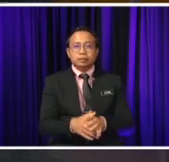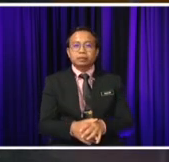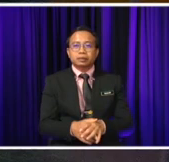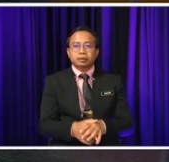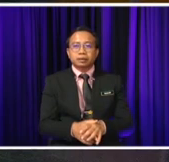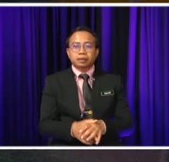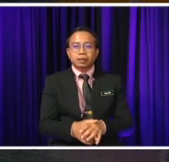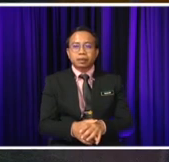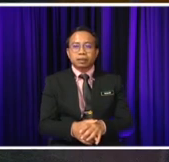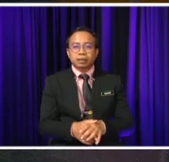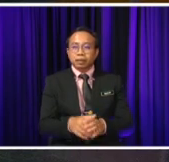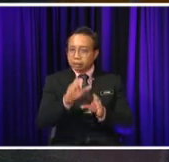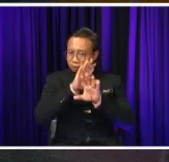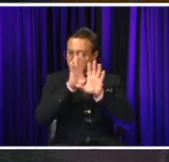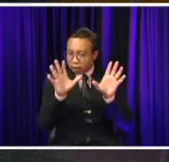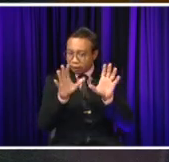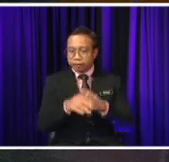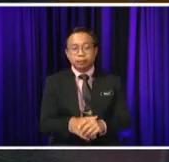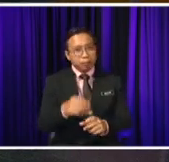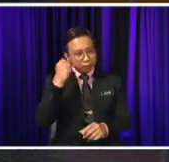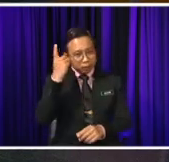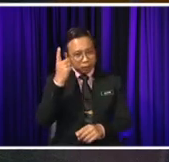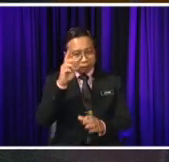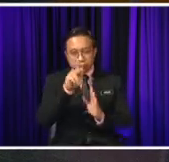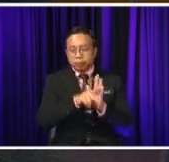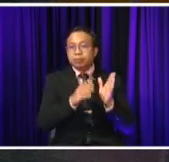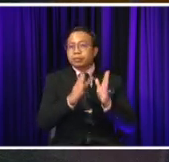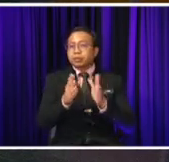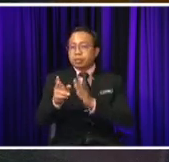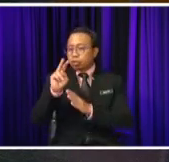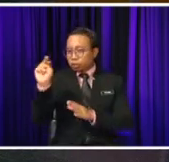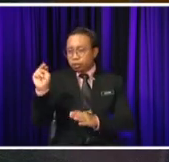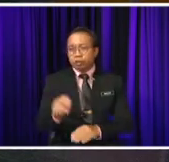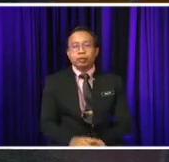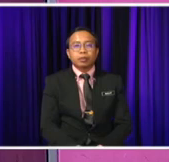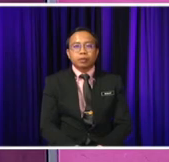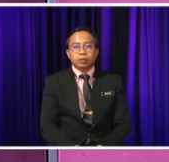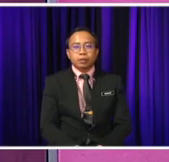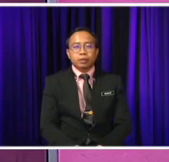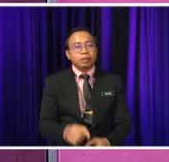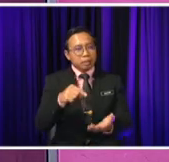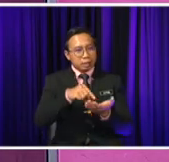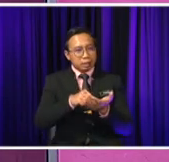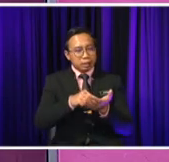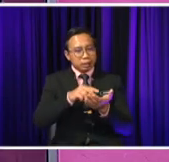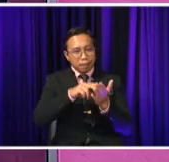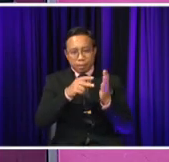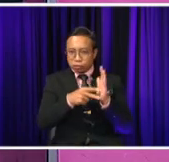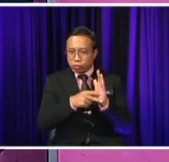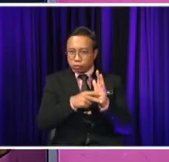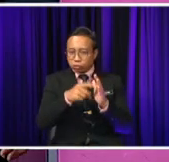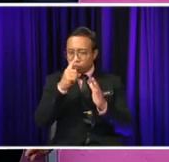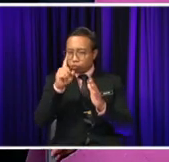jadi guys itu jelas guys itu dia adalah perancangan oke ya perancangan ini maksud aku tadi melelehkan manusia